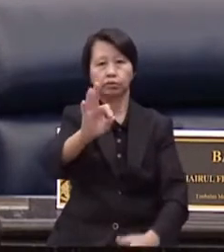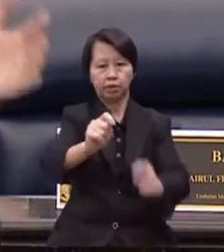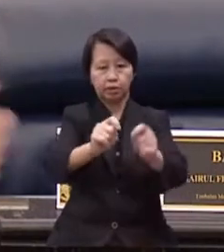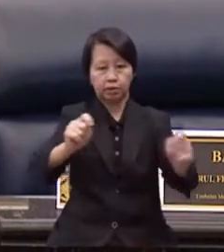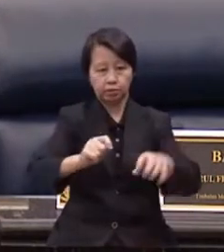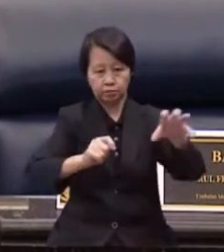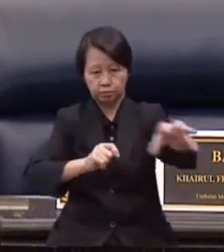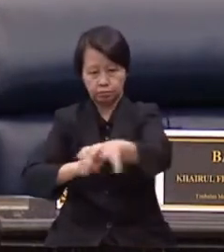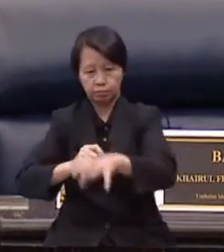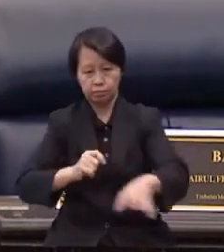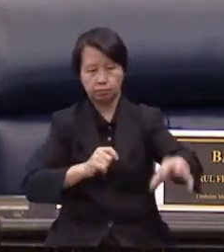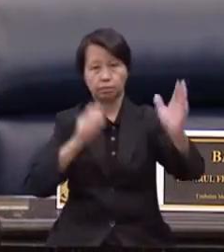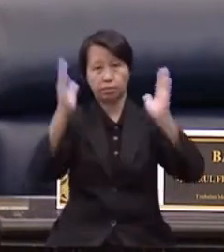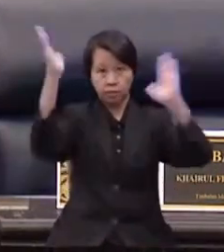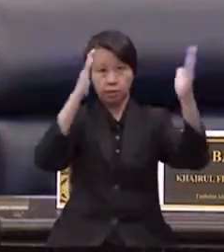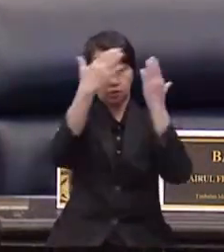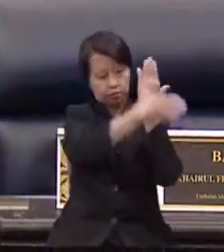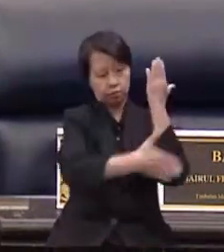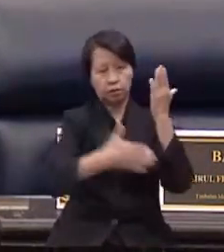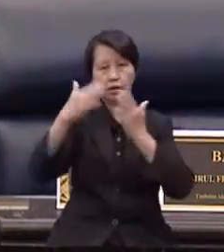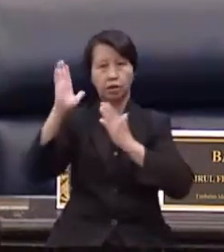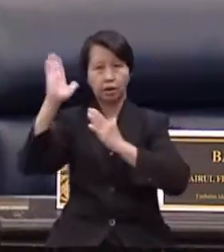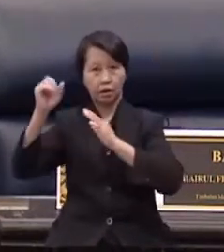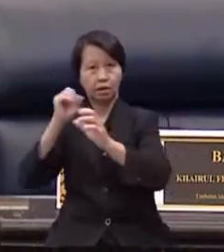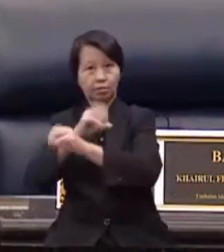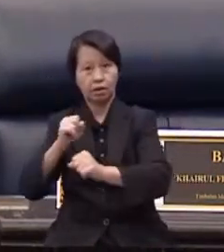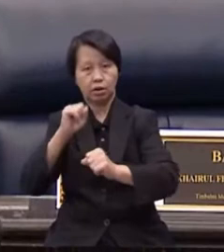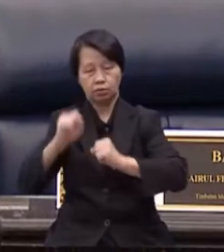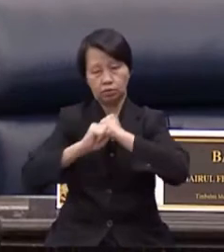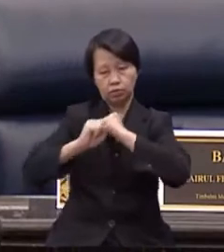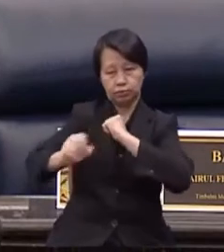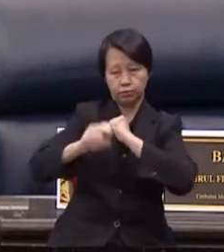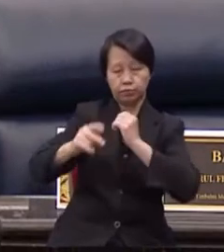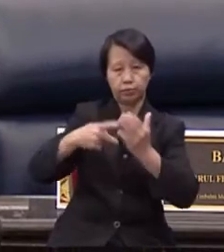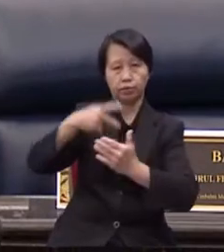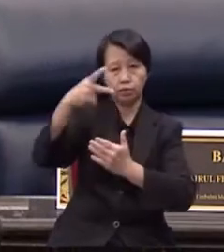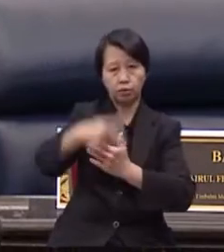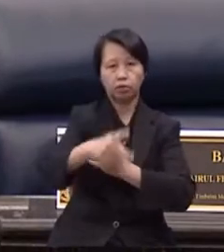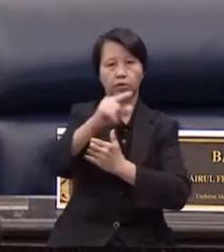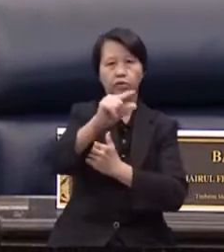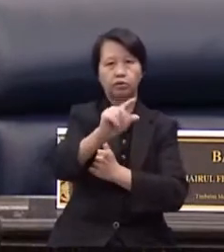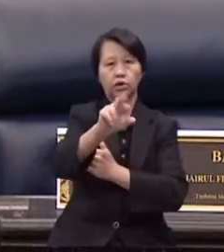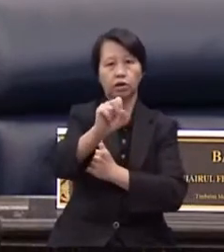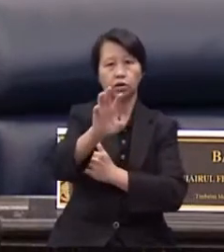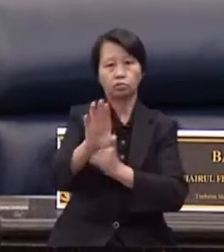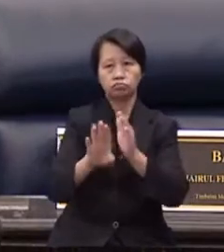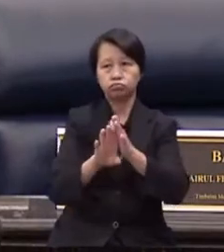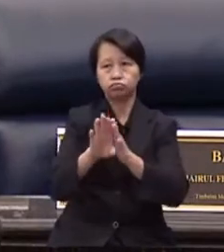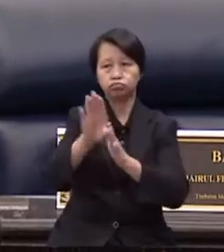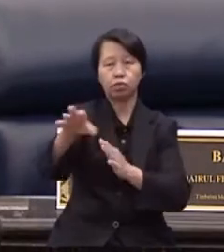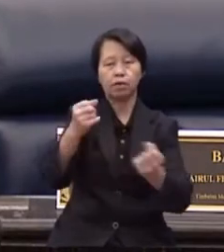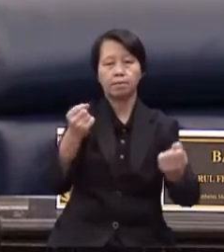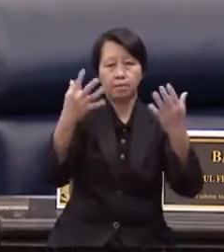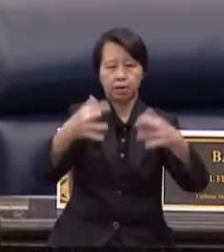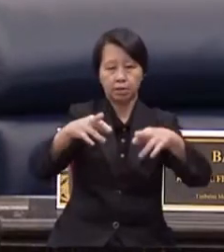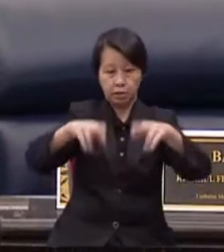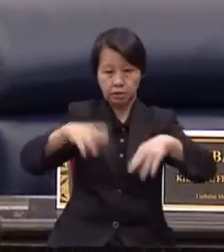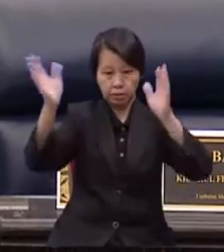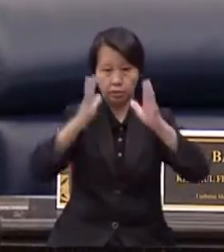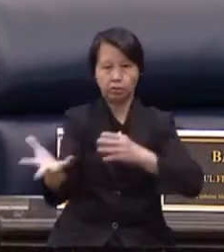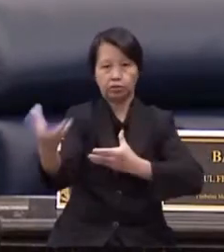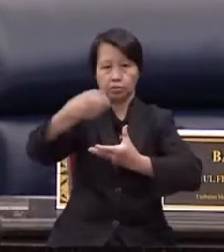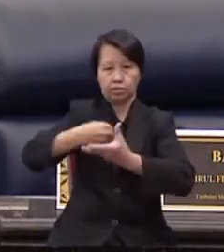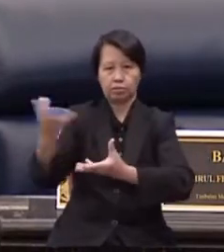49 lokasi di seluruh Malaysia supaya kita boleh mempromosikan program ini dan juga melipatkan lebih banyak Malaysia